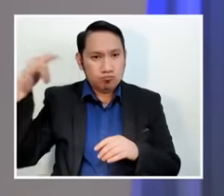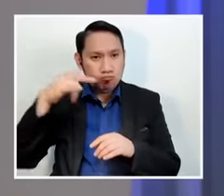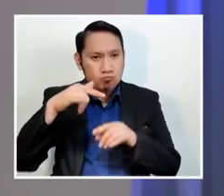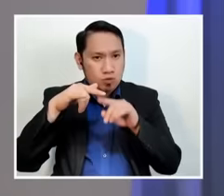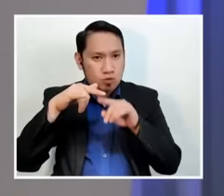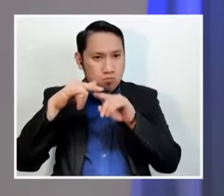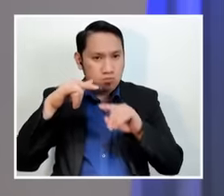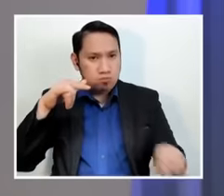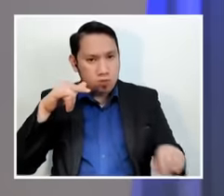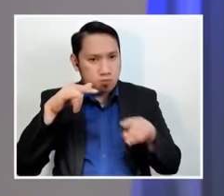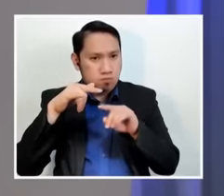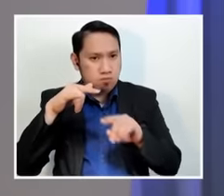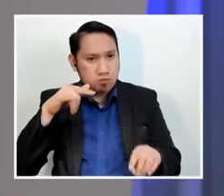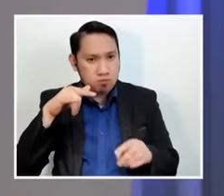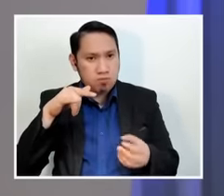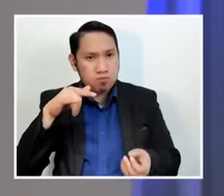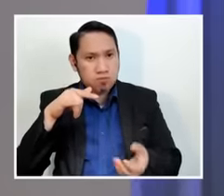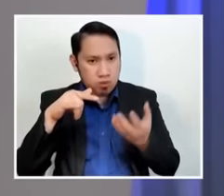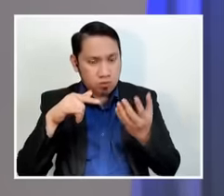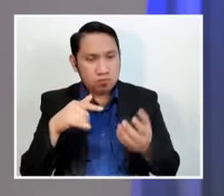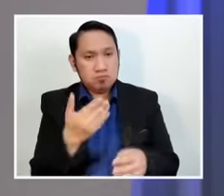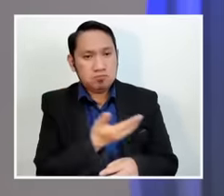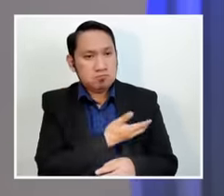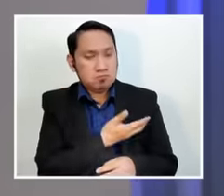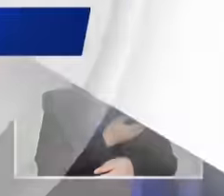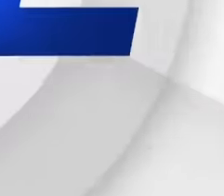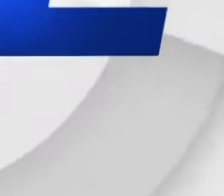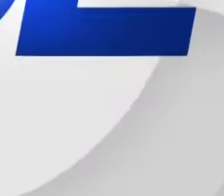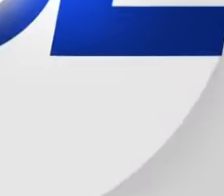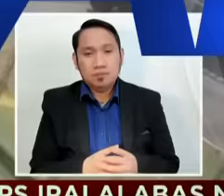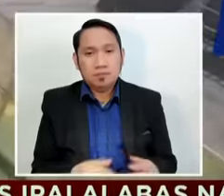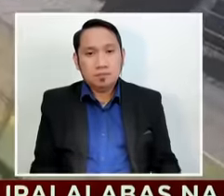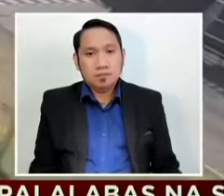Strip. Nagpapatrol, Zen Hernandez.